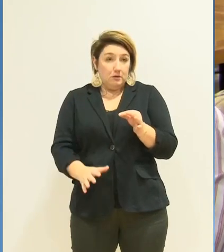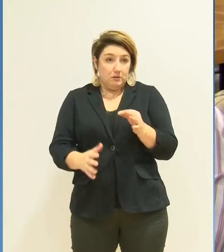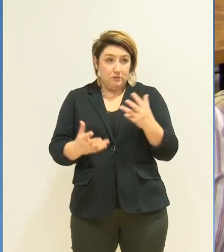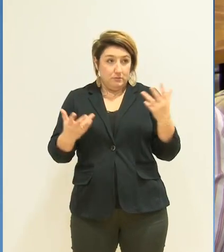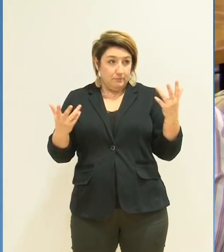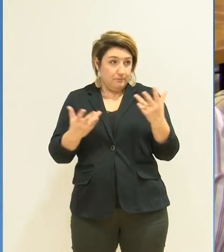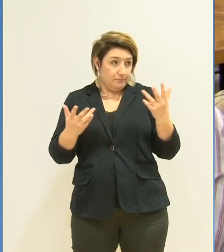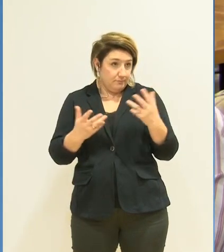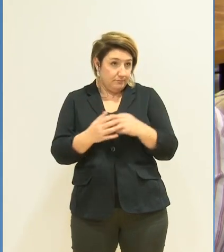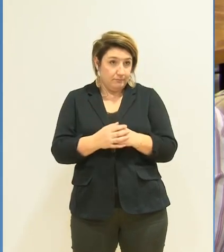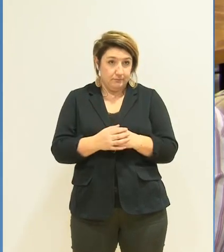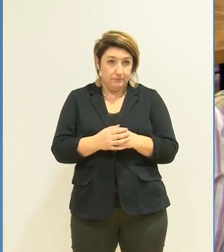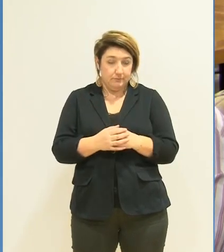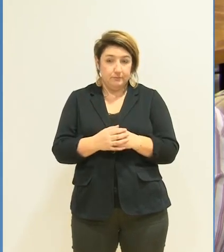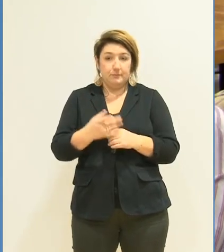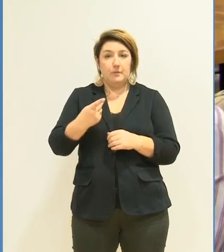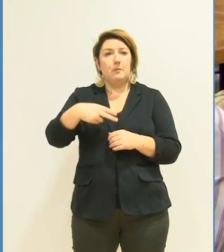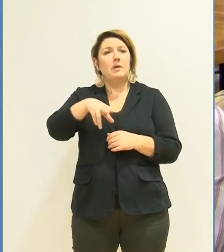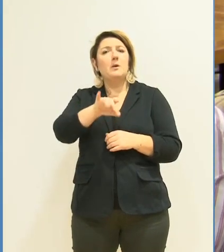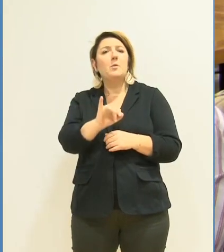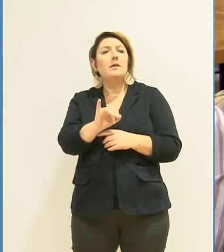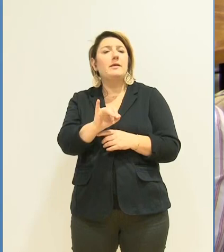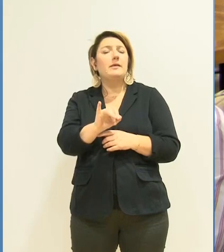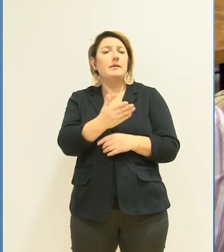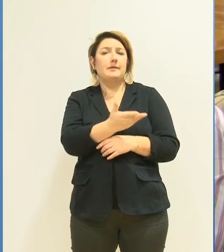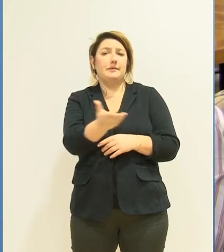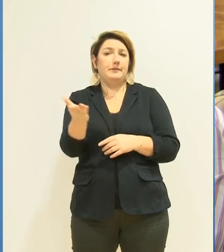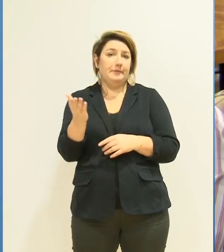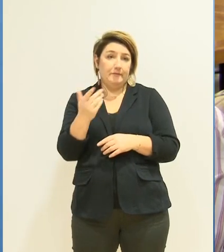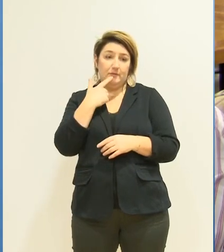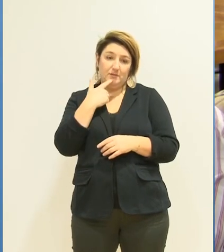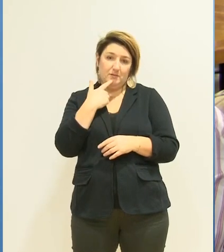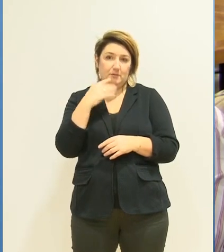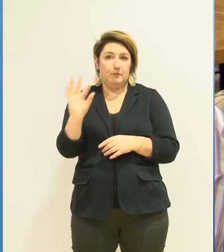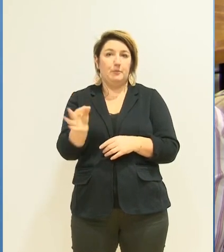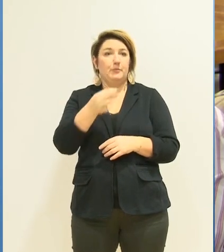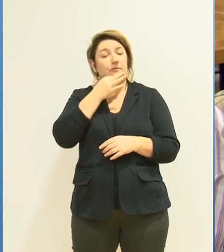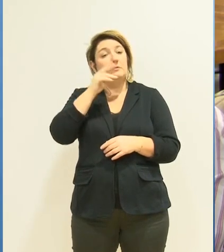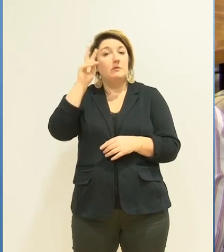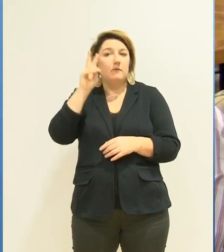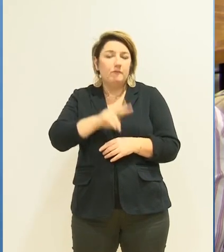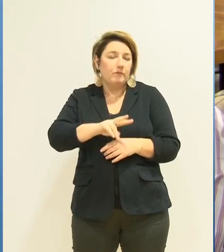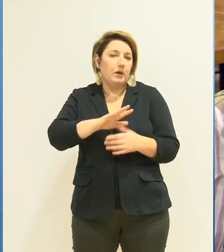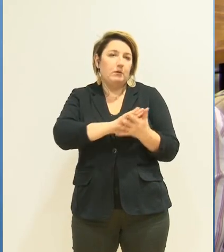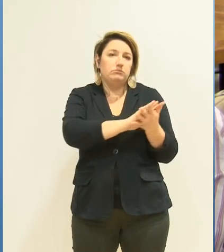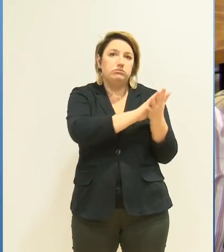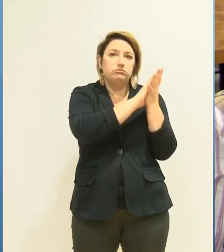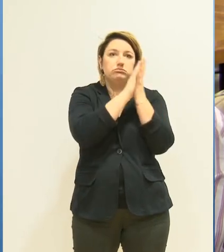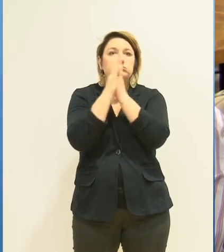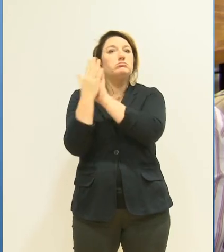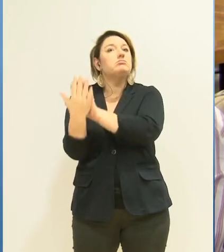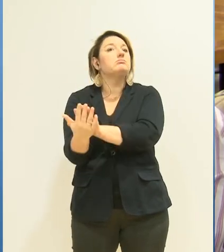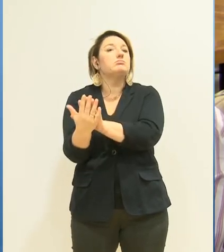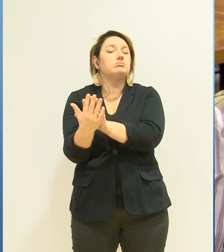en disant que ce pays et lui permet de faire un vrai virage une vraie transition dans le cadre des